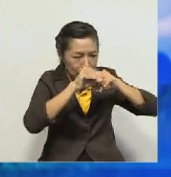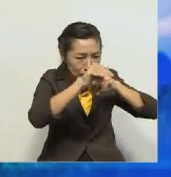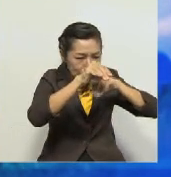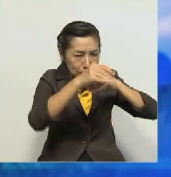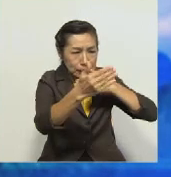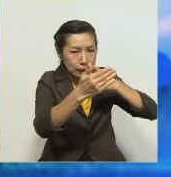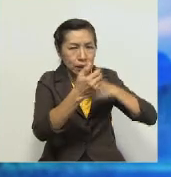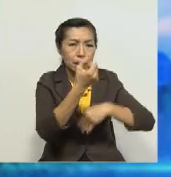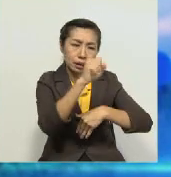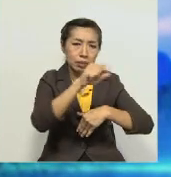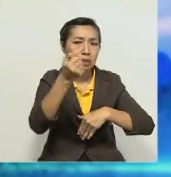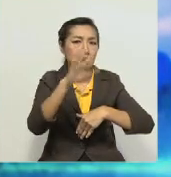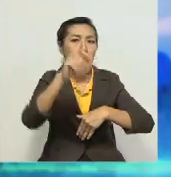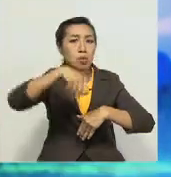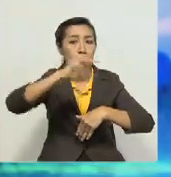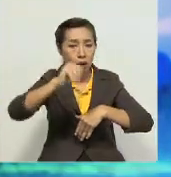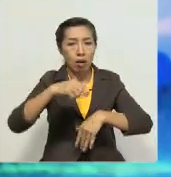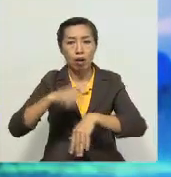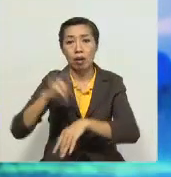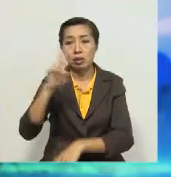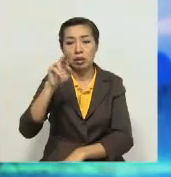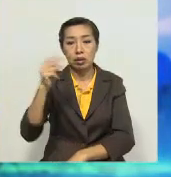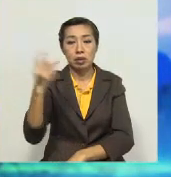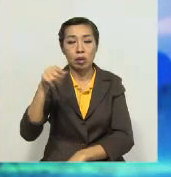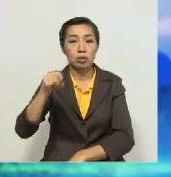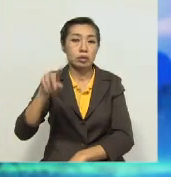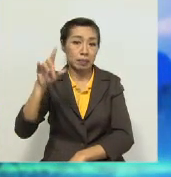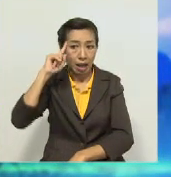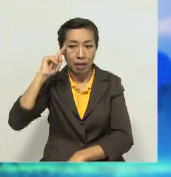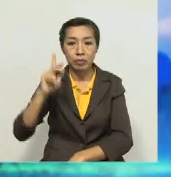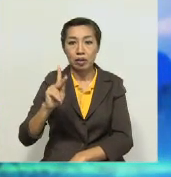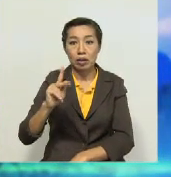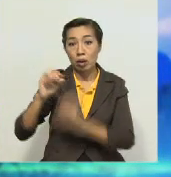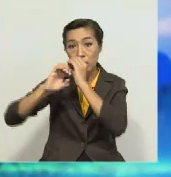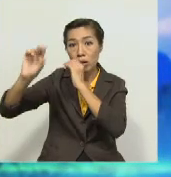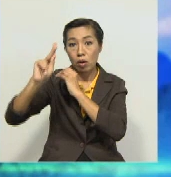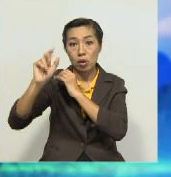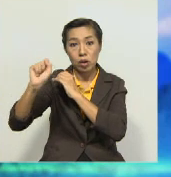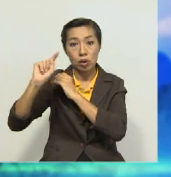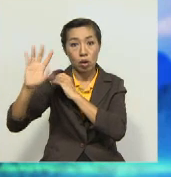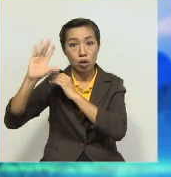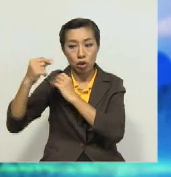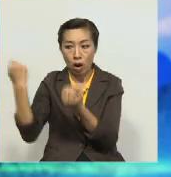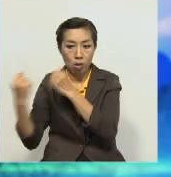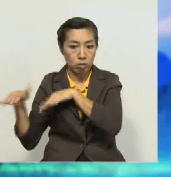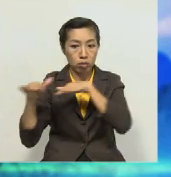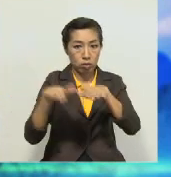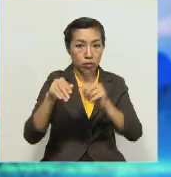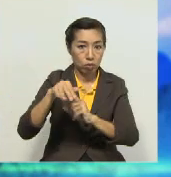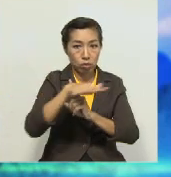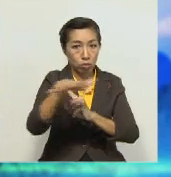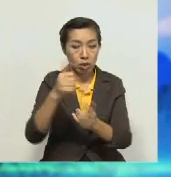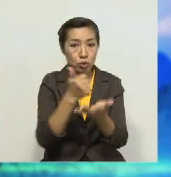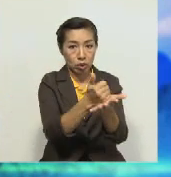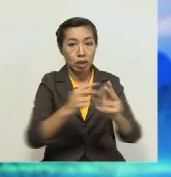รเวลา 12 น.ร. 30 น.ร. ก.ส.ท.ช.เพิมกำลงรถ แลอุปกรณสื่อสารไปเพิ่มเติมขณะที่